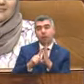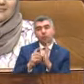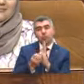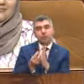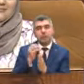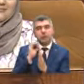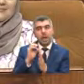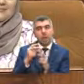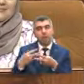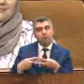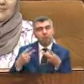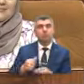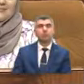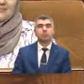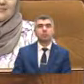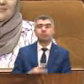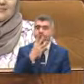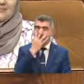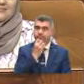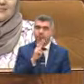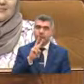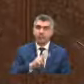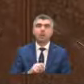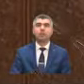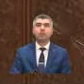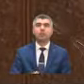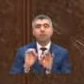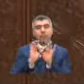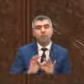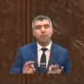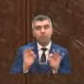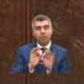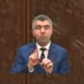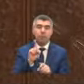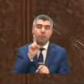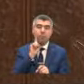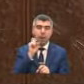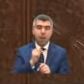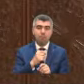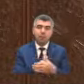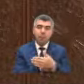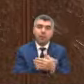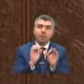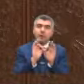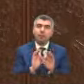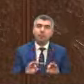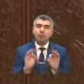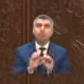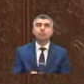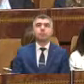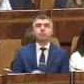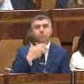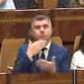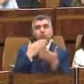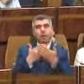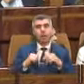به، وأتأسف لعدم وجود العنصر النسوي داخل هذه الشريحة. وشكرا